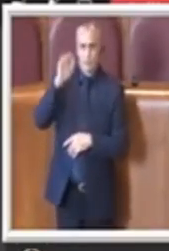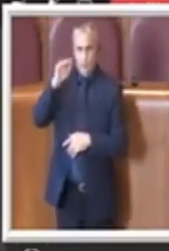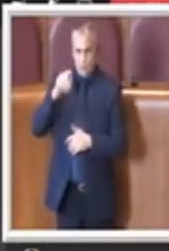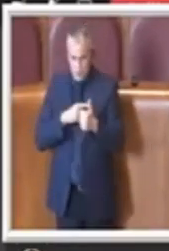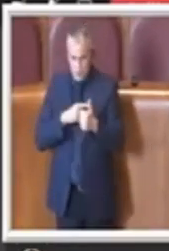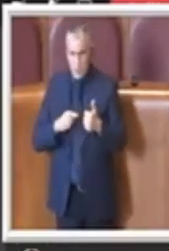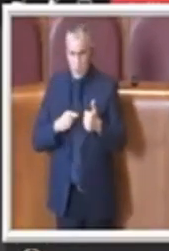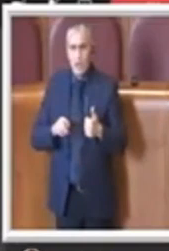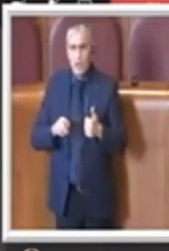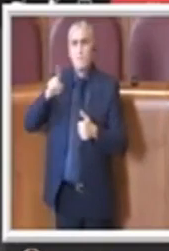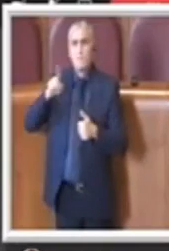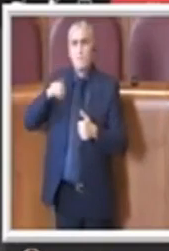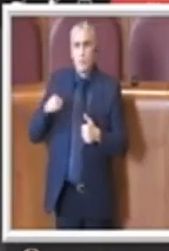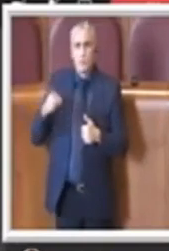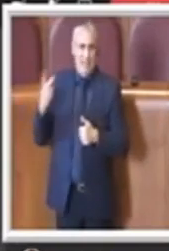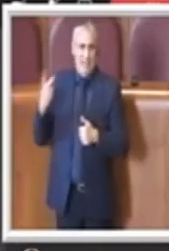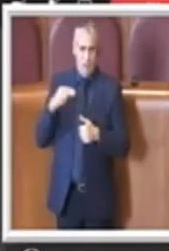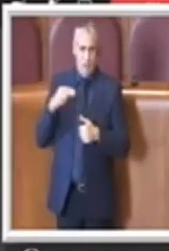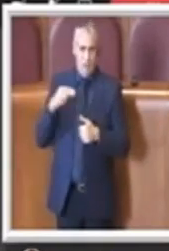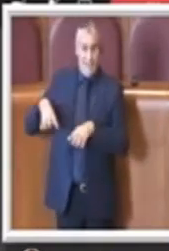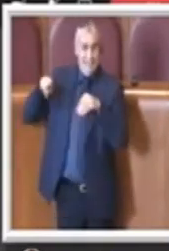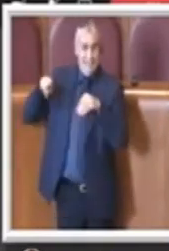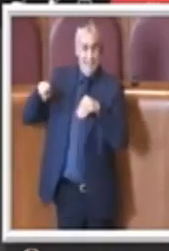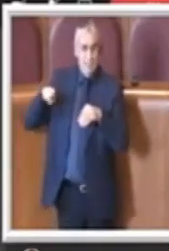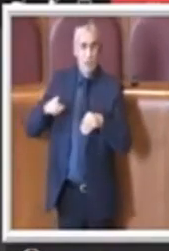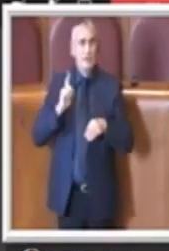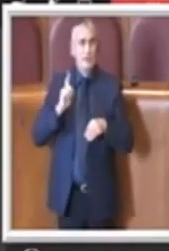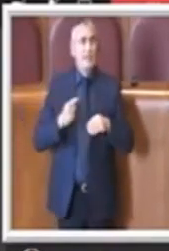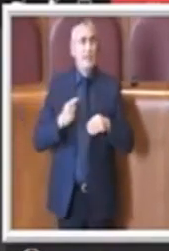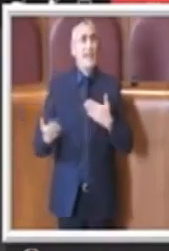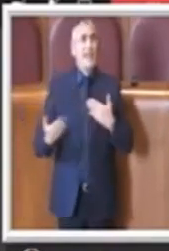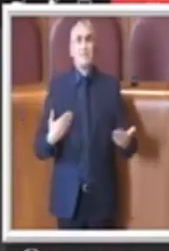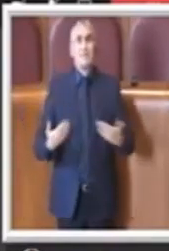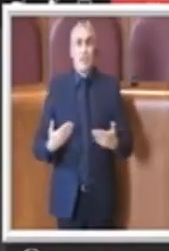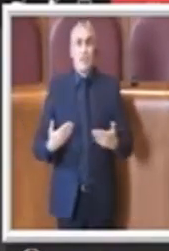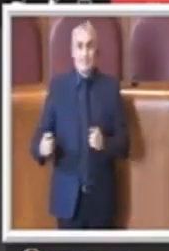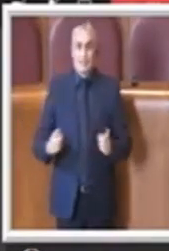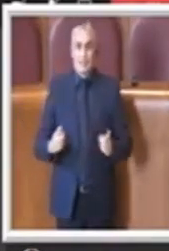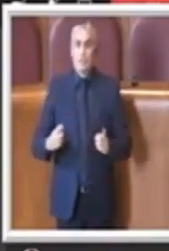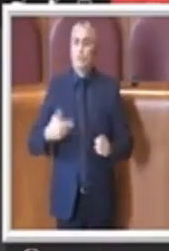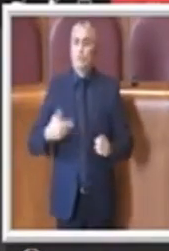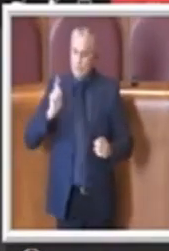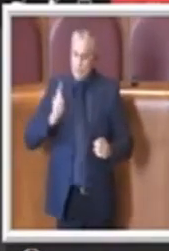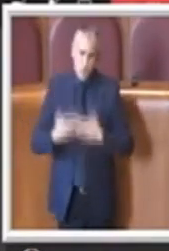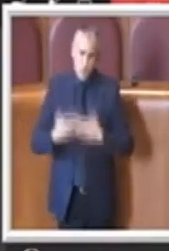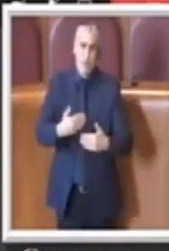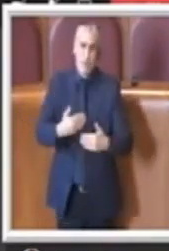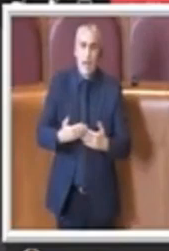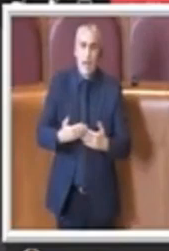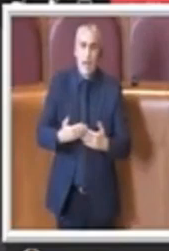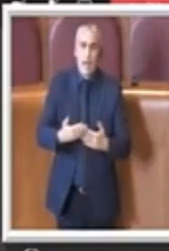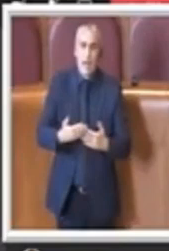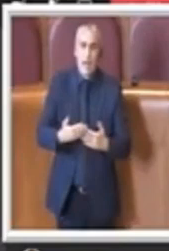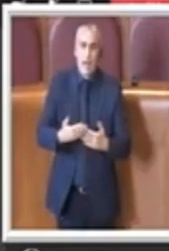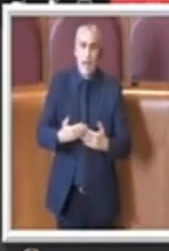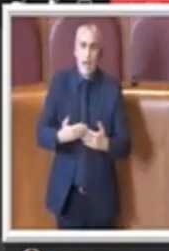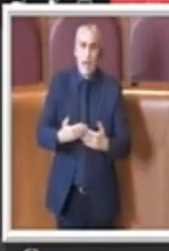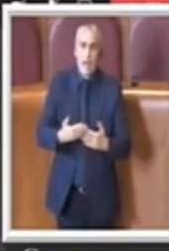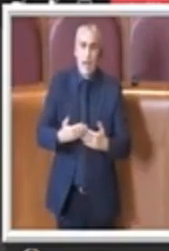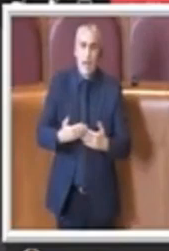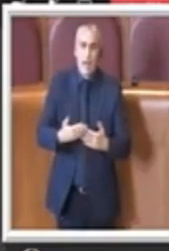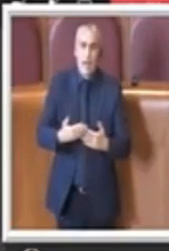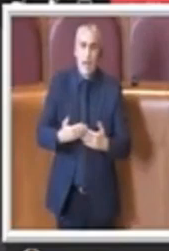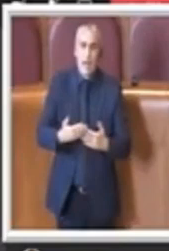s'è detto dice bisogna superare le emergenziale beh a me sembra che tutti i documenti che questa amministrazione